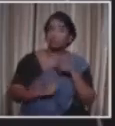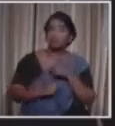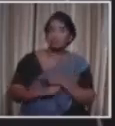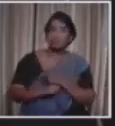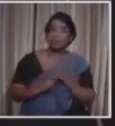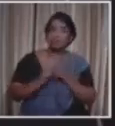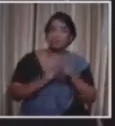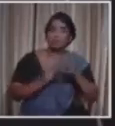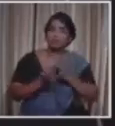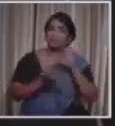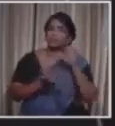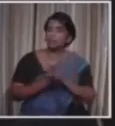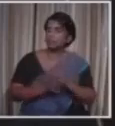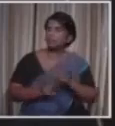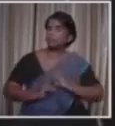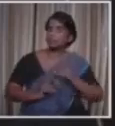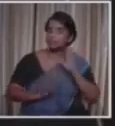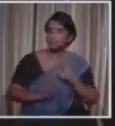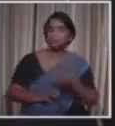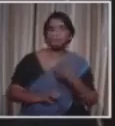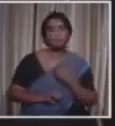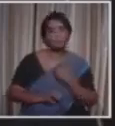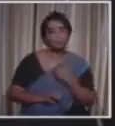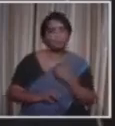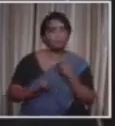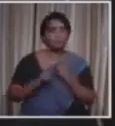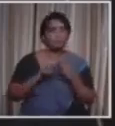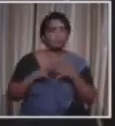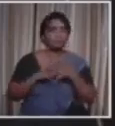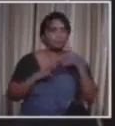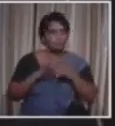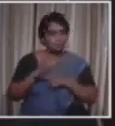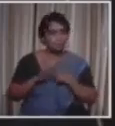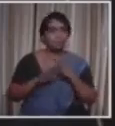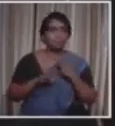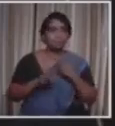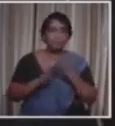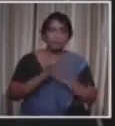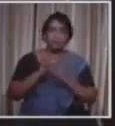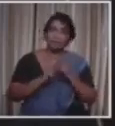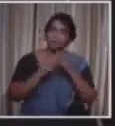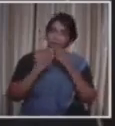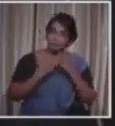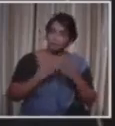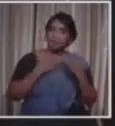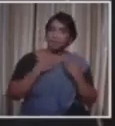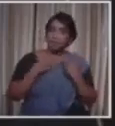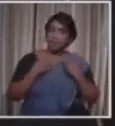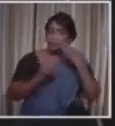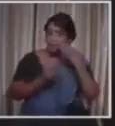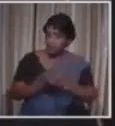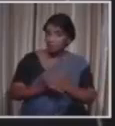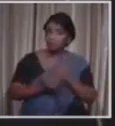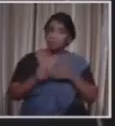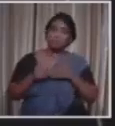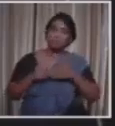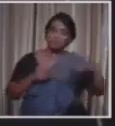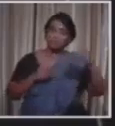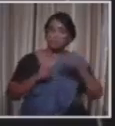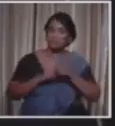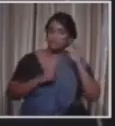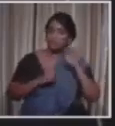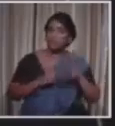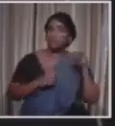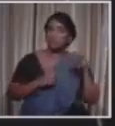ඒ තීන්දුව දැඩි වෙන්න පුළුවන්කම ලැබුණා. ඒ නිසා මම කාංචන විජේසේකර ගරු අමාත්‍යවරයා ස්තුතිවන්ත වෙනවා. අපි නවත්තපු තැන ඉඳන් මේක ආරම්භ කරලා